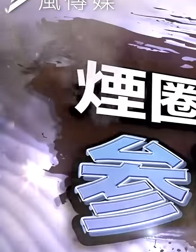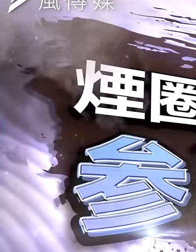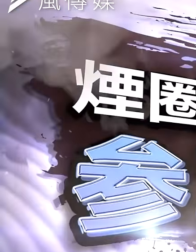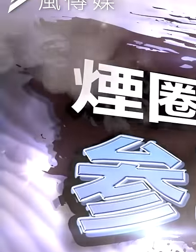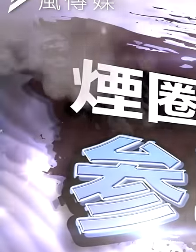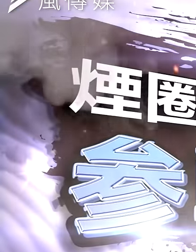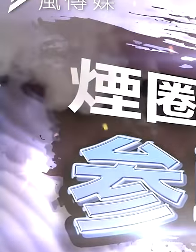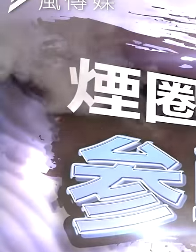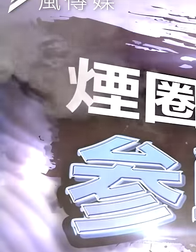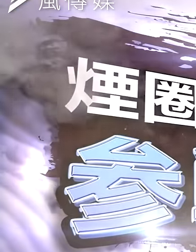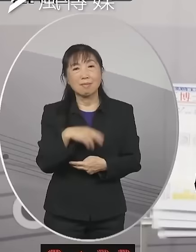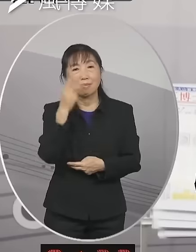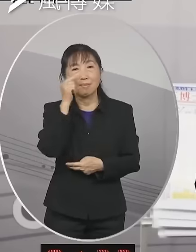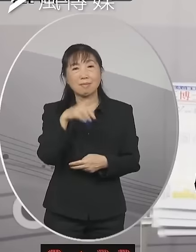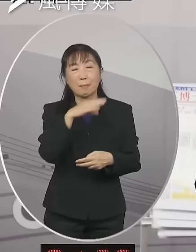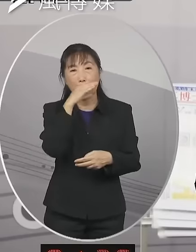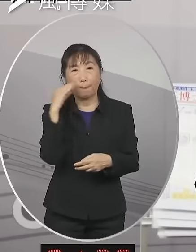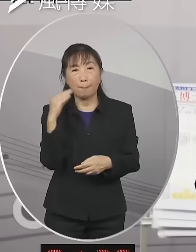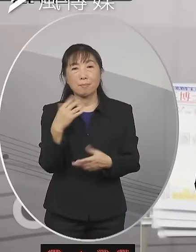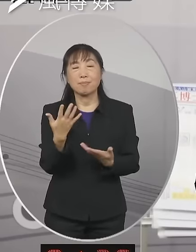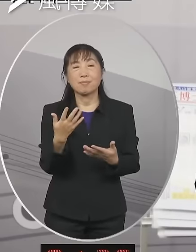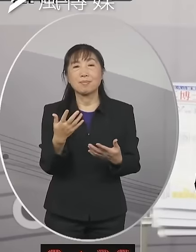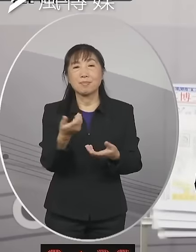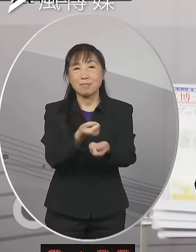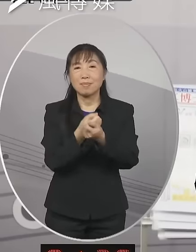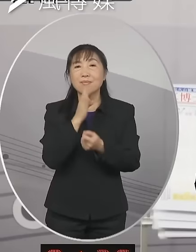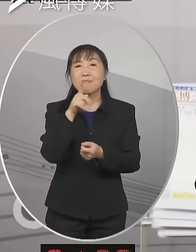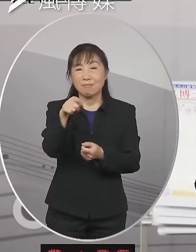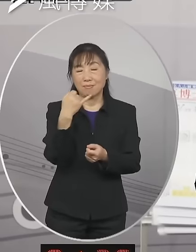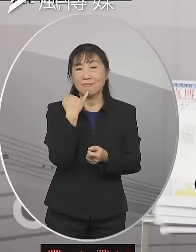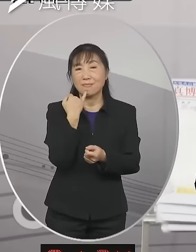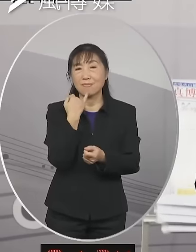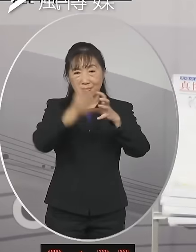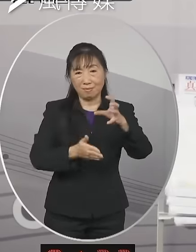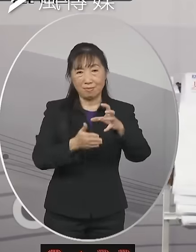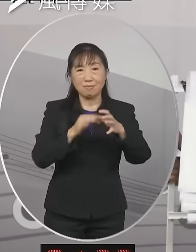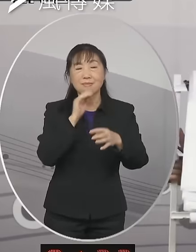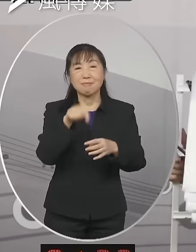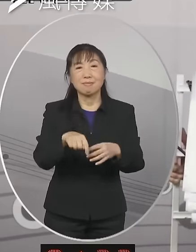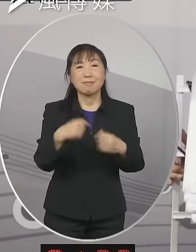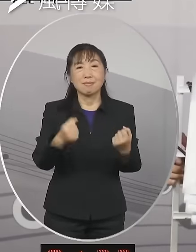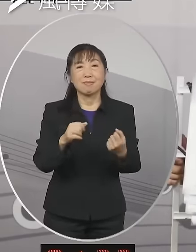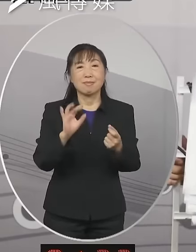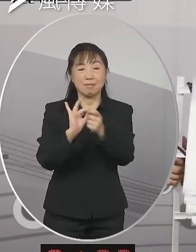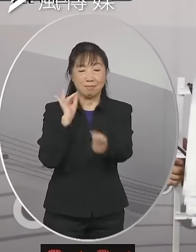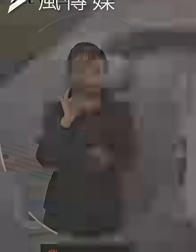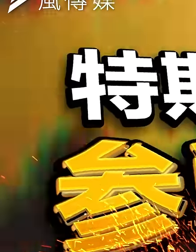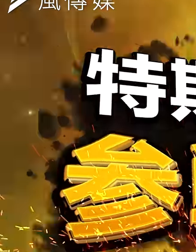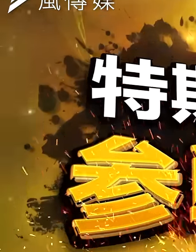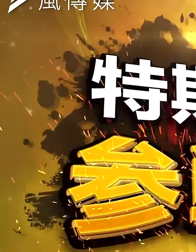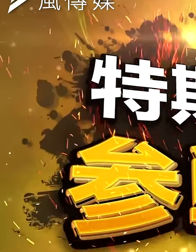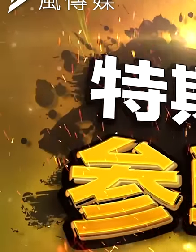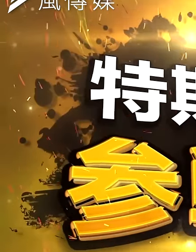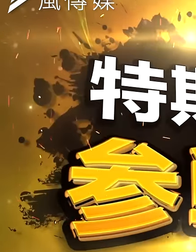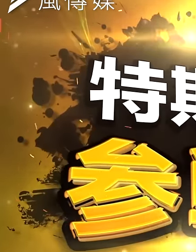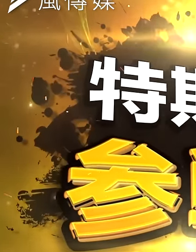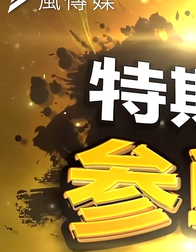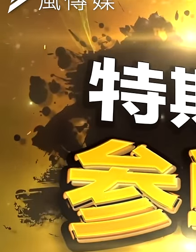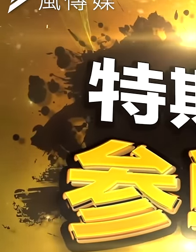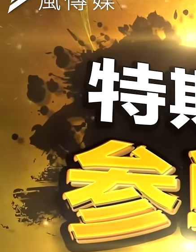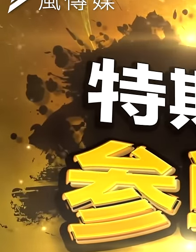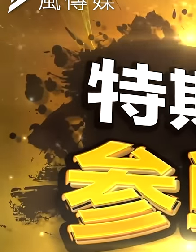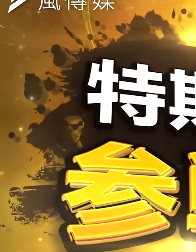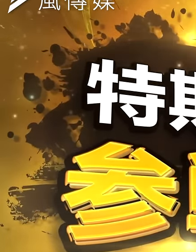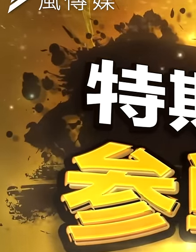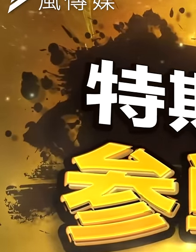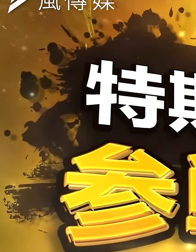煙圈教學克斯拉說他可以批裂地球在100年前就說的克斯拉說他可以